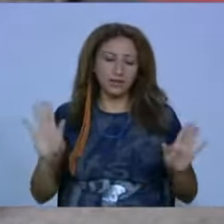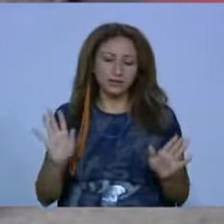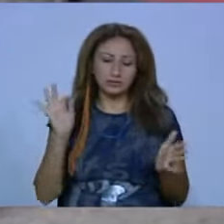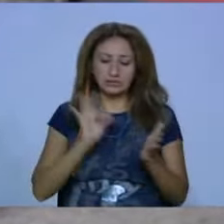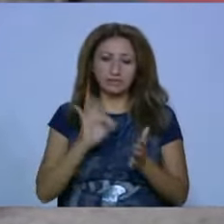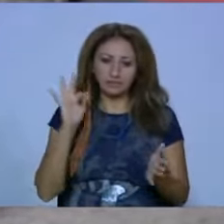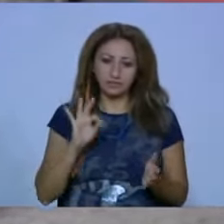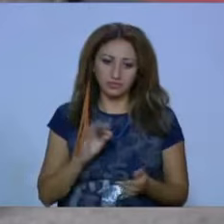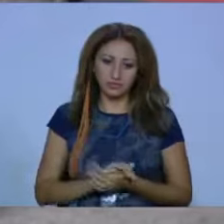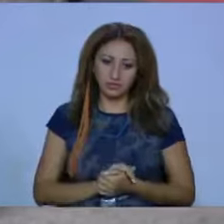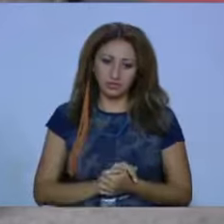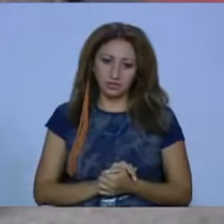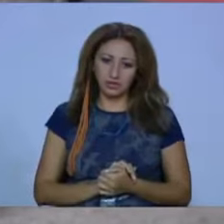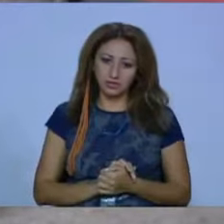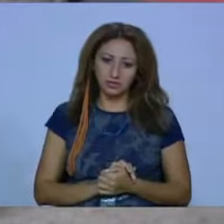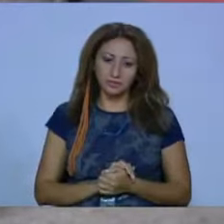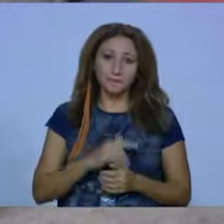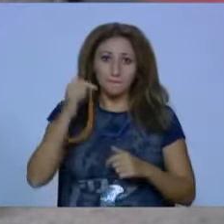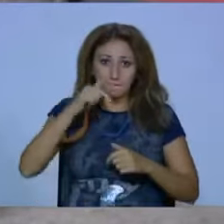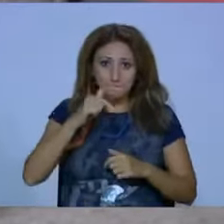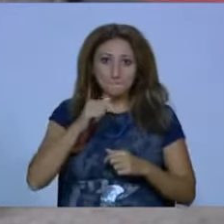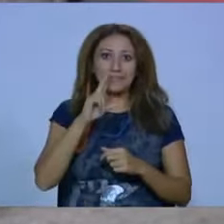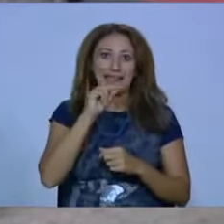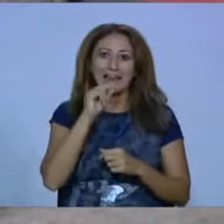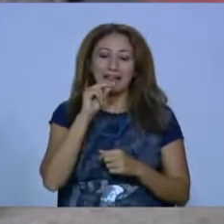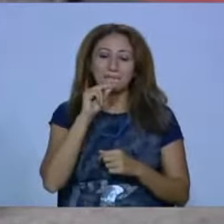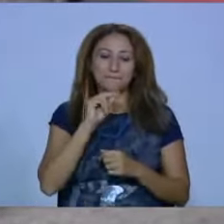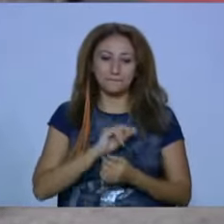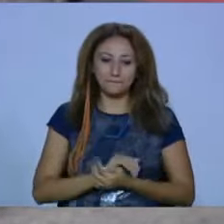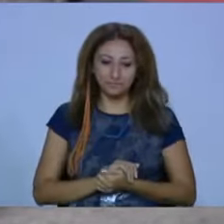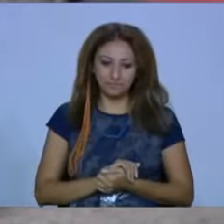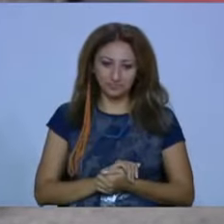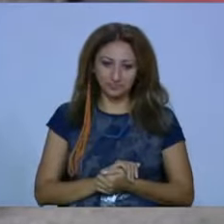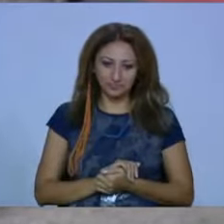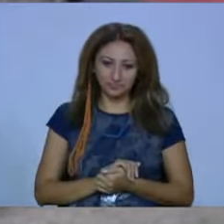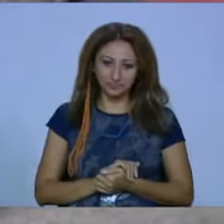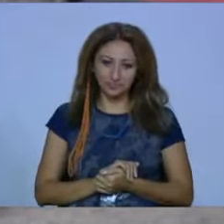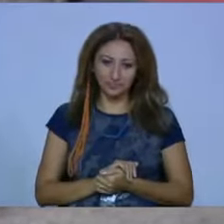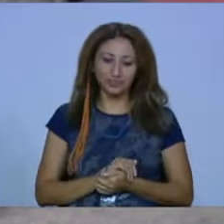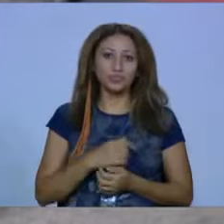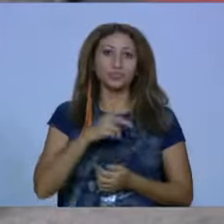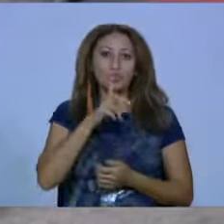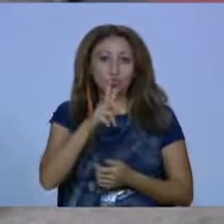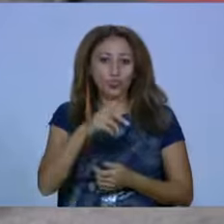دي. لما بدأت تتكلم وبدأت تقول يعني تطلع اللي عندها،